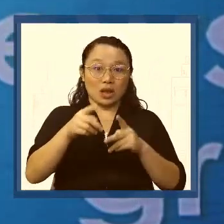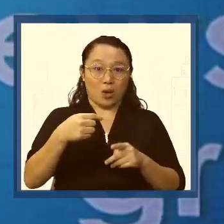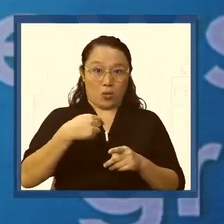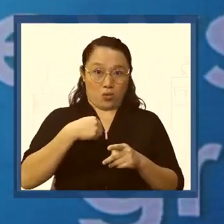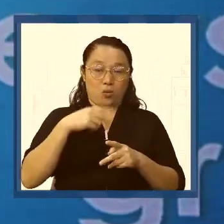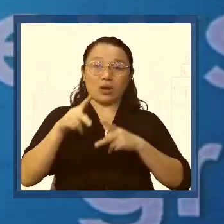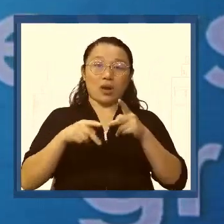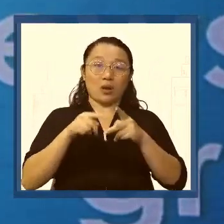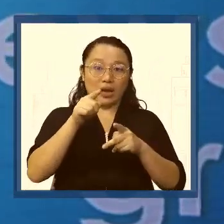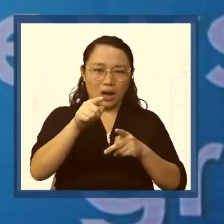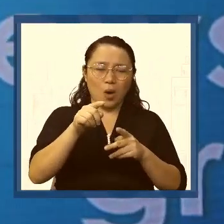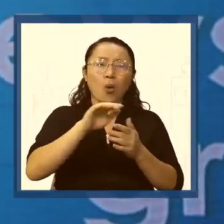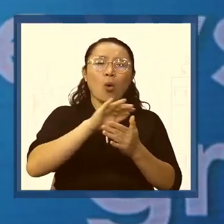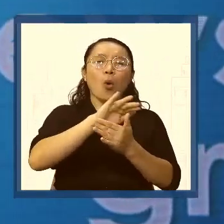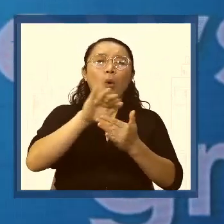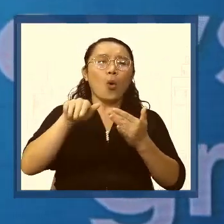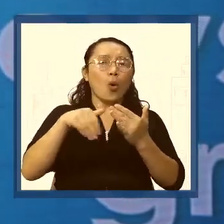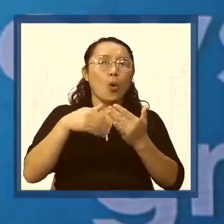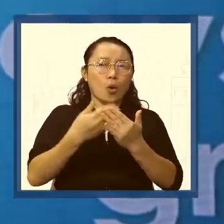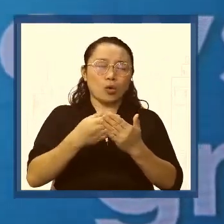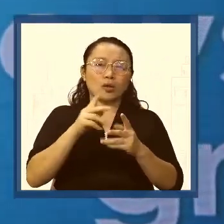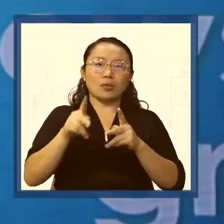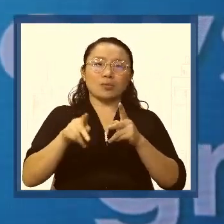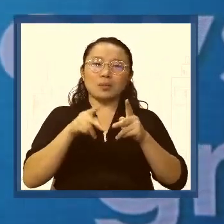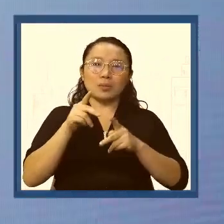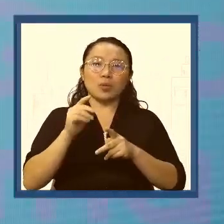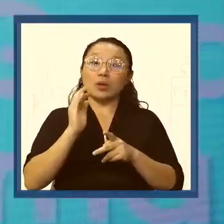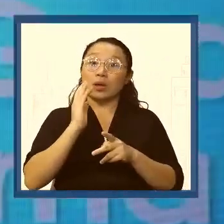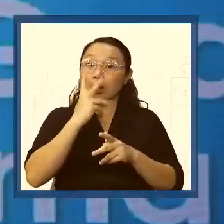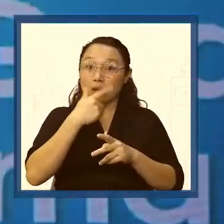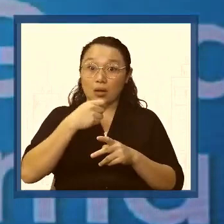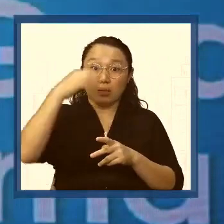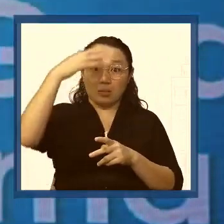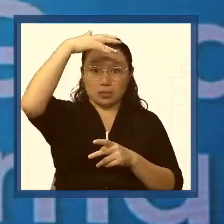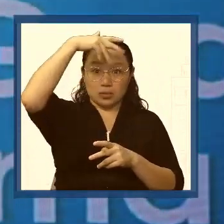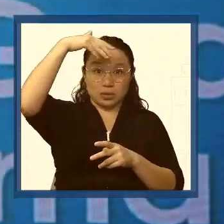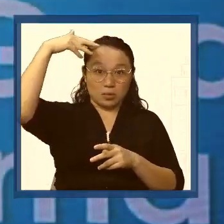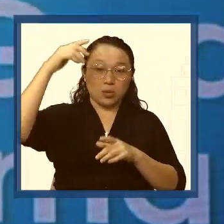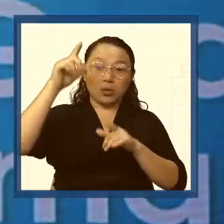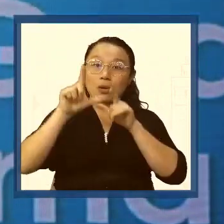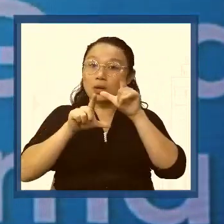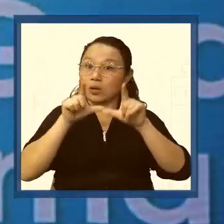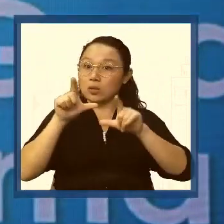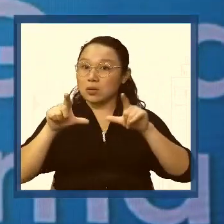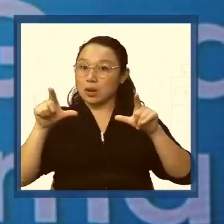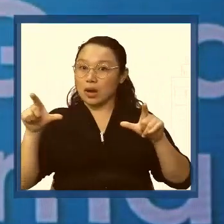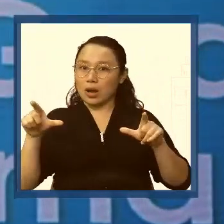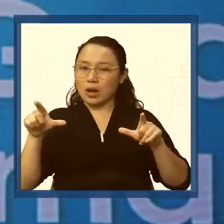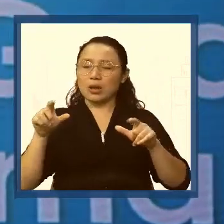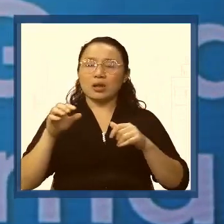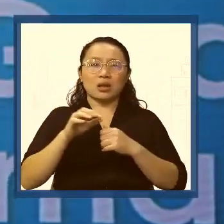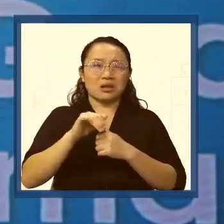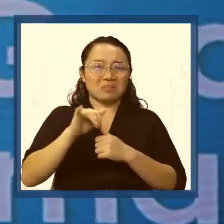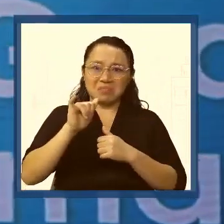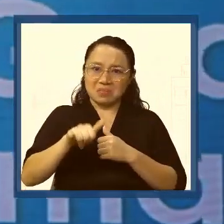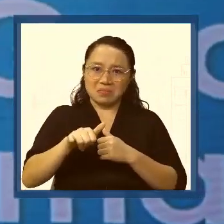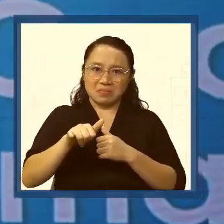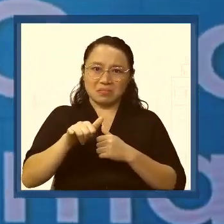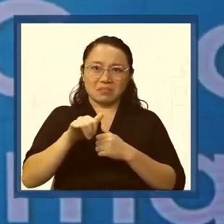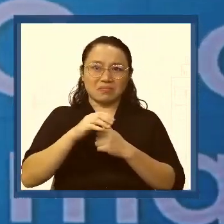kitang tanan kabahin niini bisan unsa man ang imo o ang ako nga kultura mga